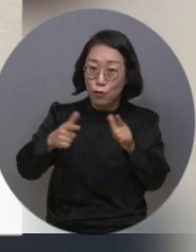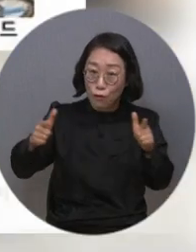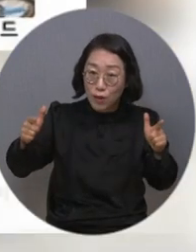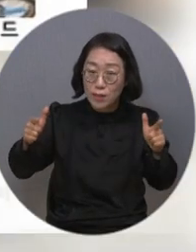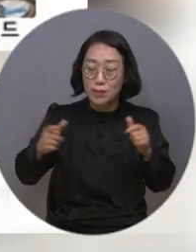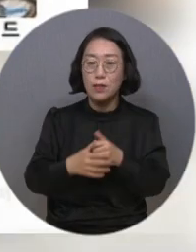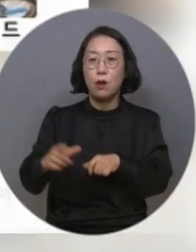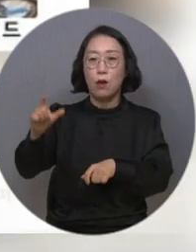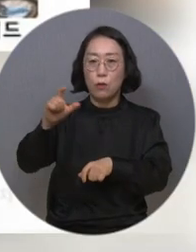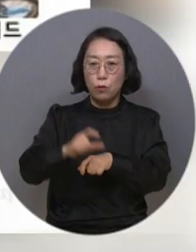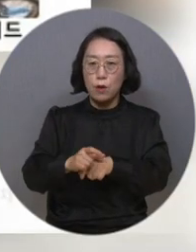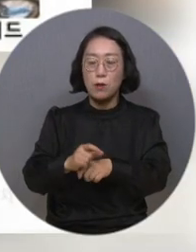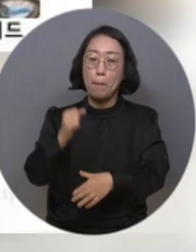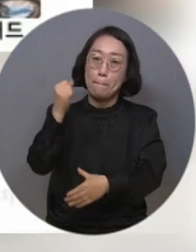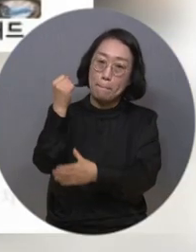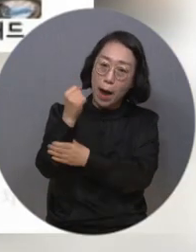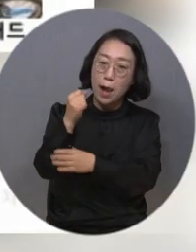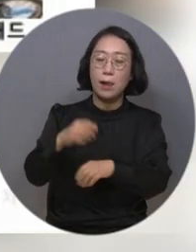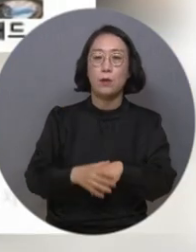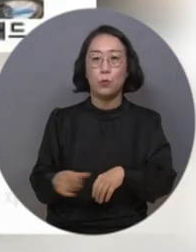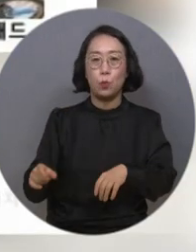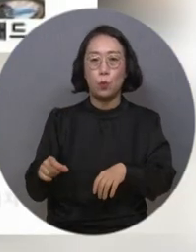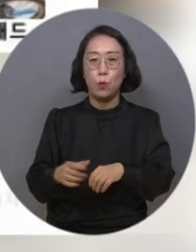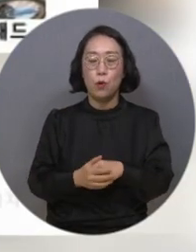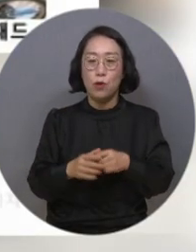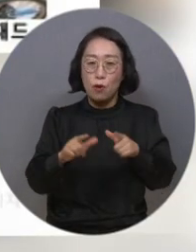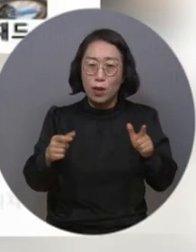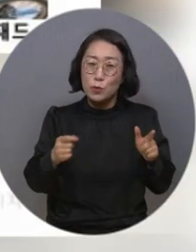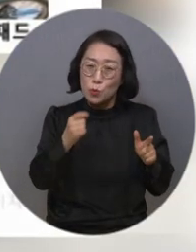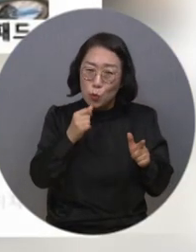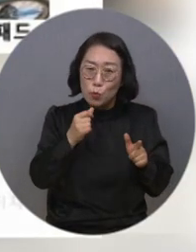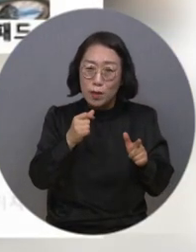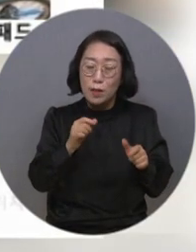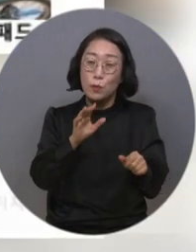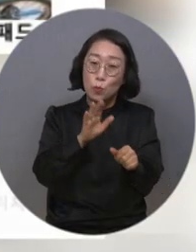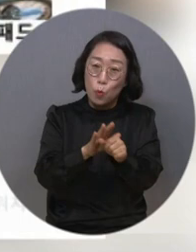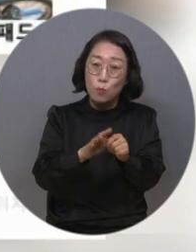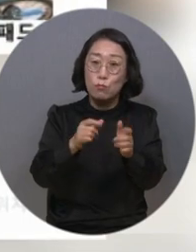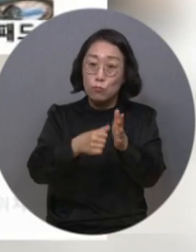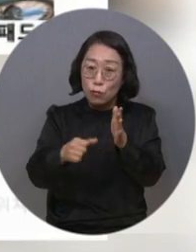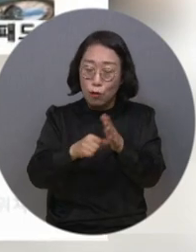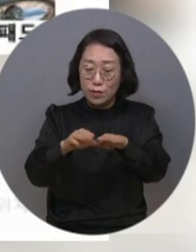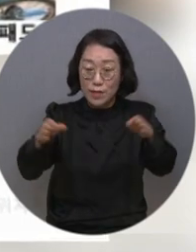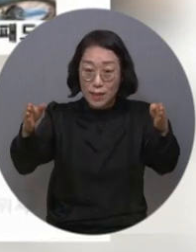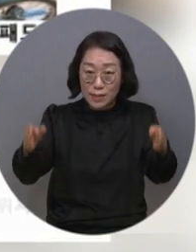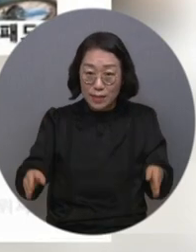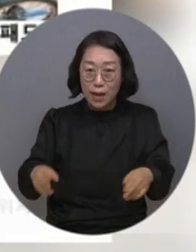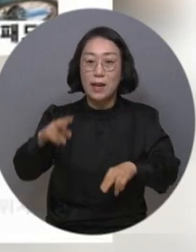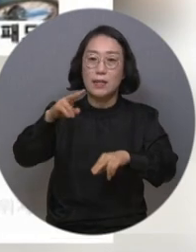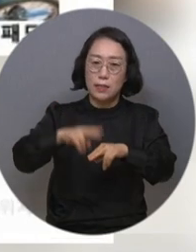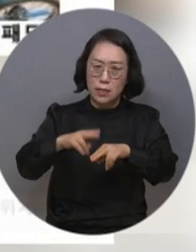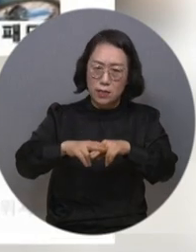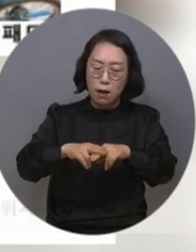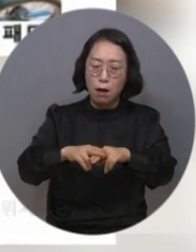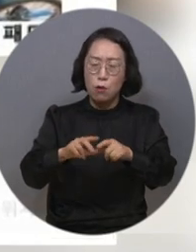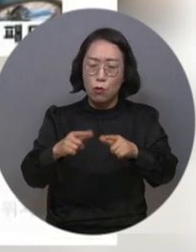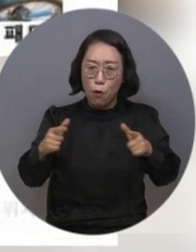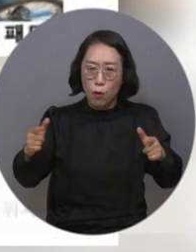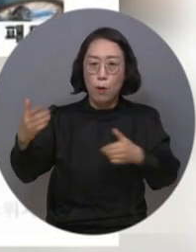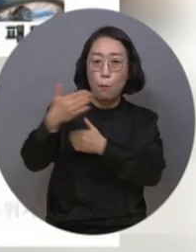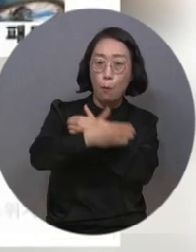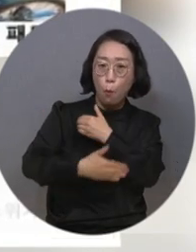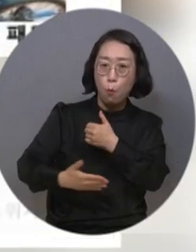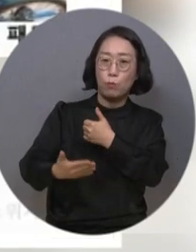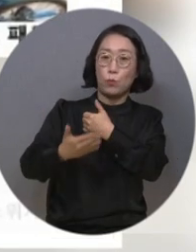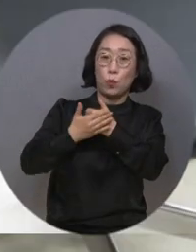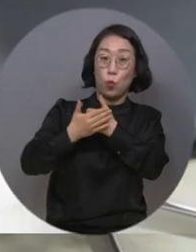장치와 팔 받침대 거치대 액세서리 등 기계 보조 장치 책상 의자 레포트 등 자세 유지장치 등이